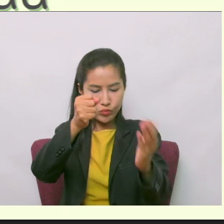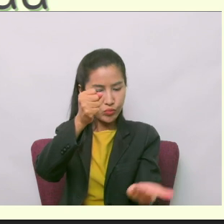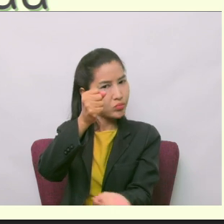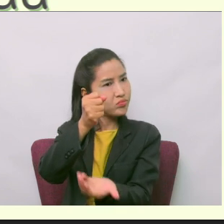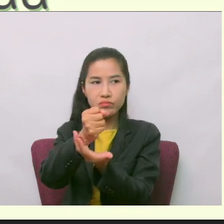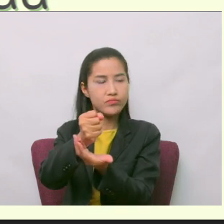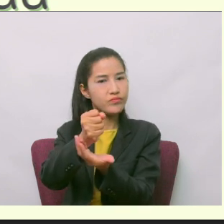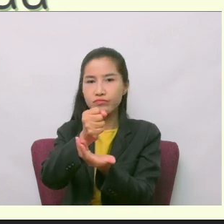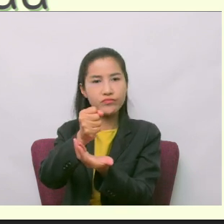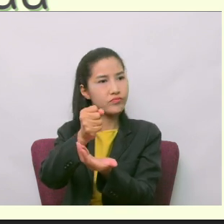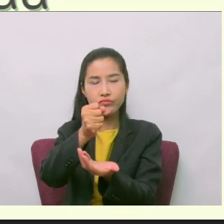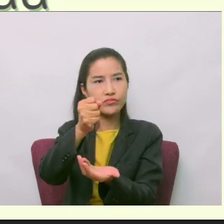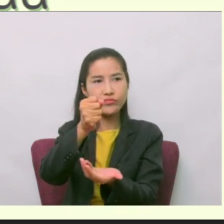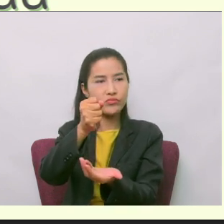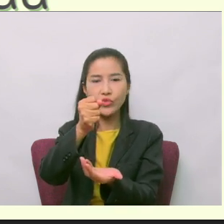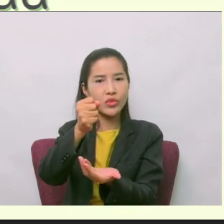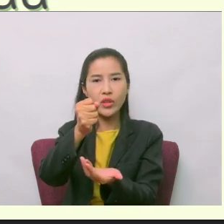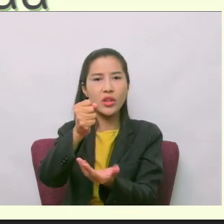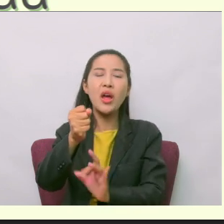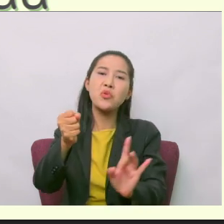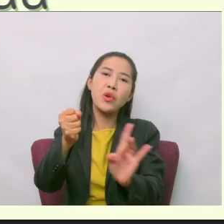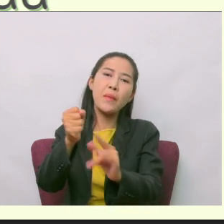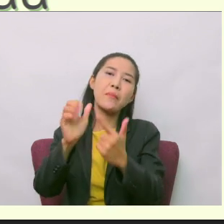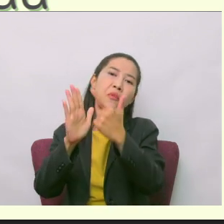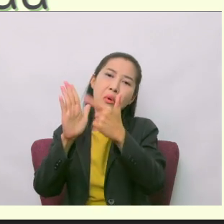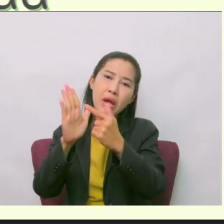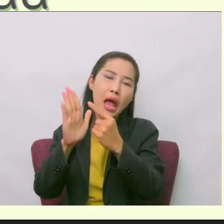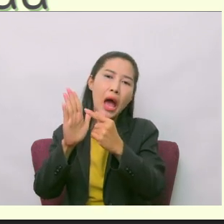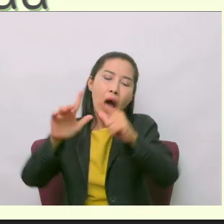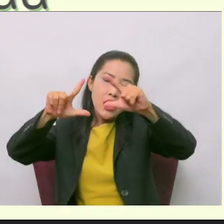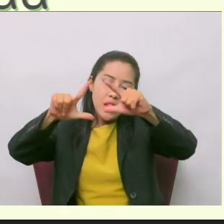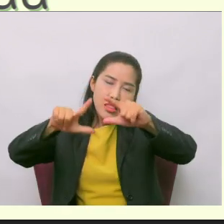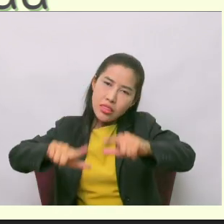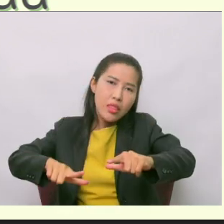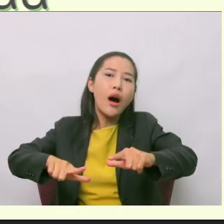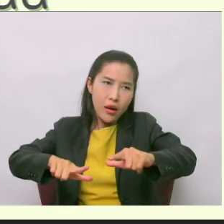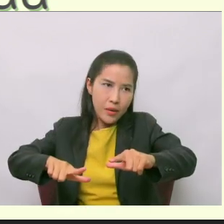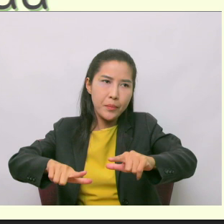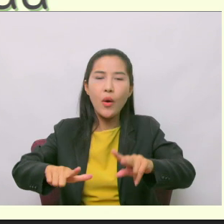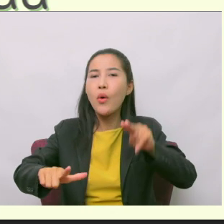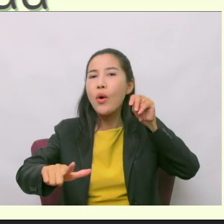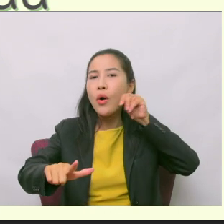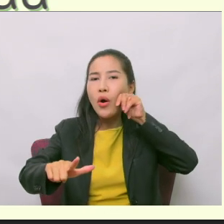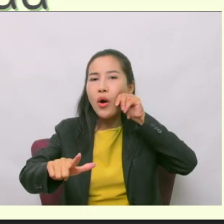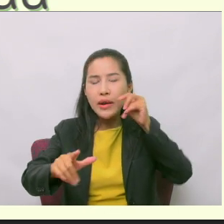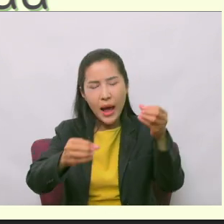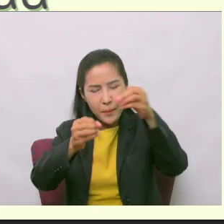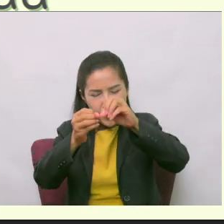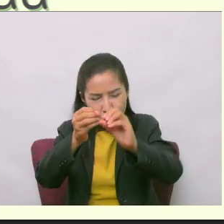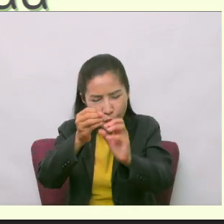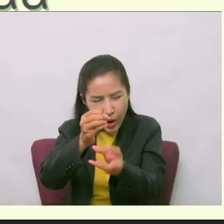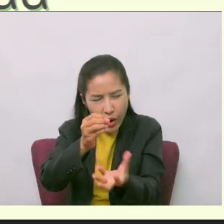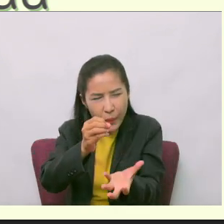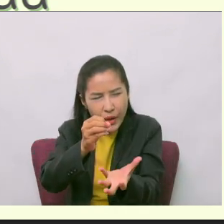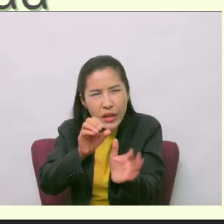ทำให้คุณภาพของตัวยาค่ะนะคะลดลงเนื่องจากว่าน้ำเนี่ยค่ะมันก็จะเข้าไปแทรกซึมในตัวยาเพราะฉะนั้นเราก็